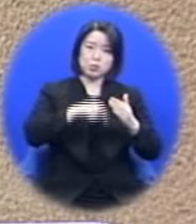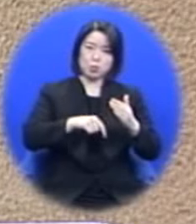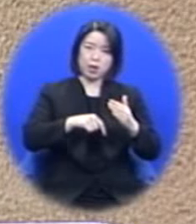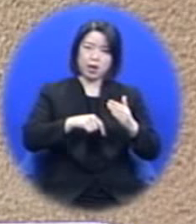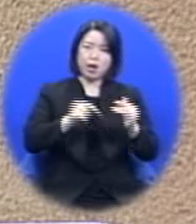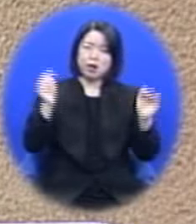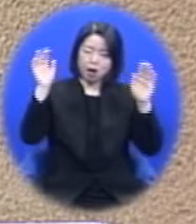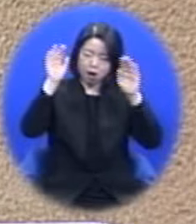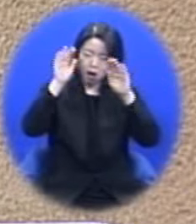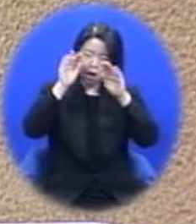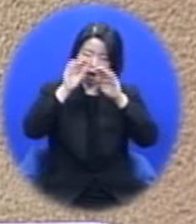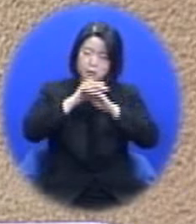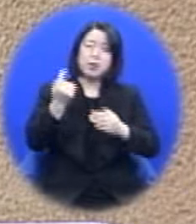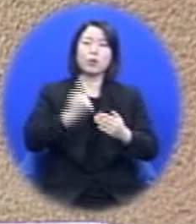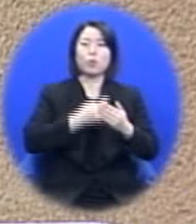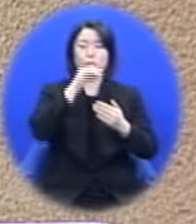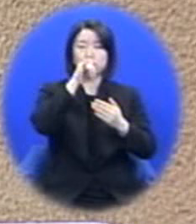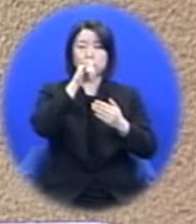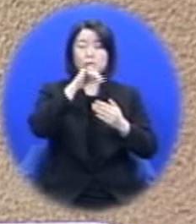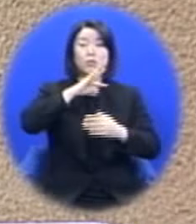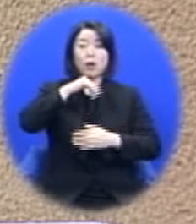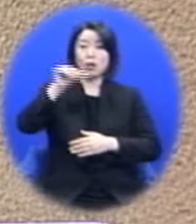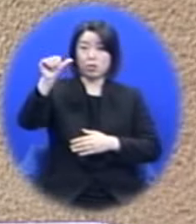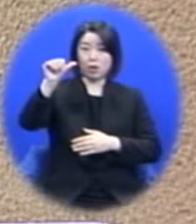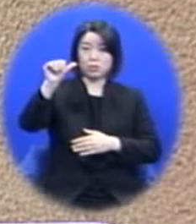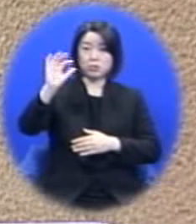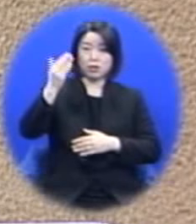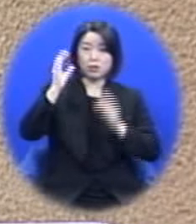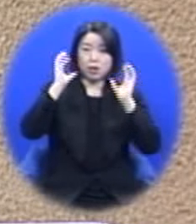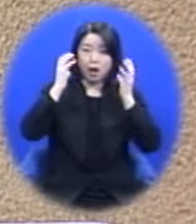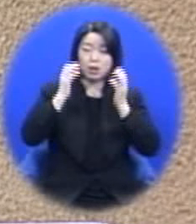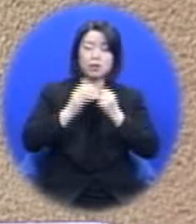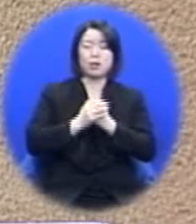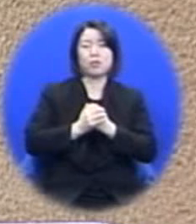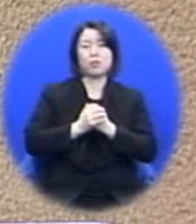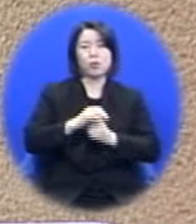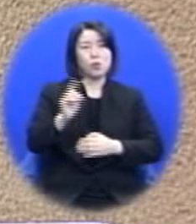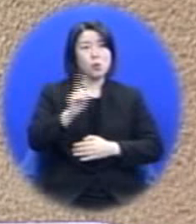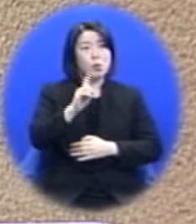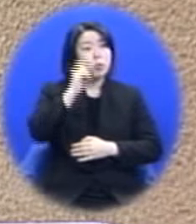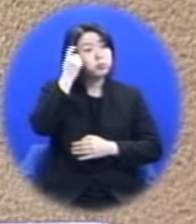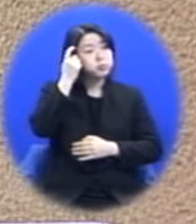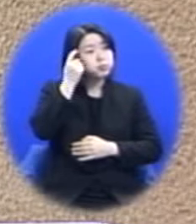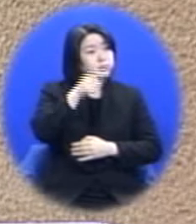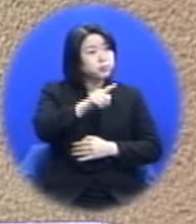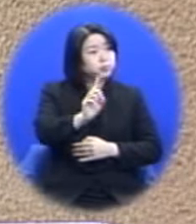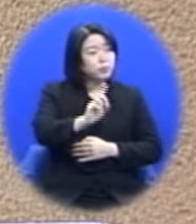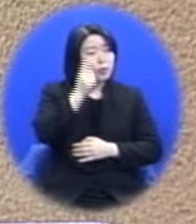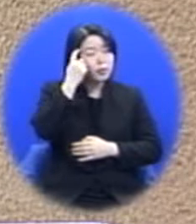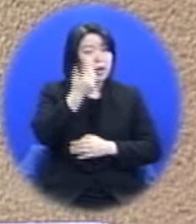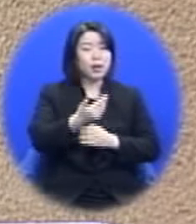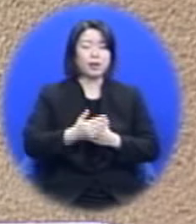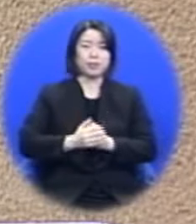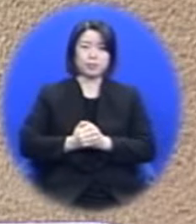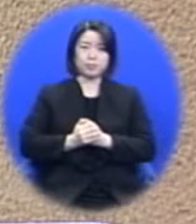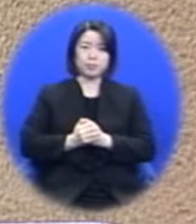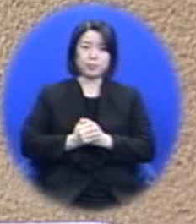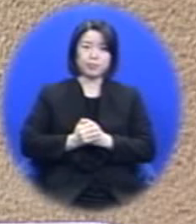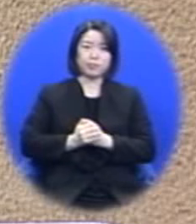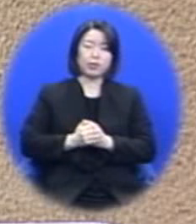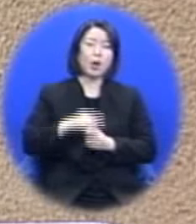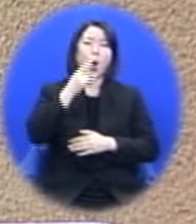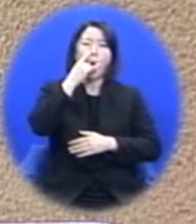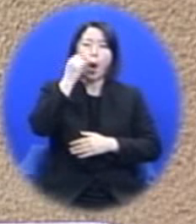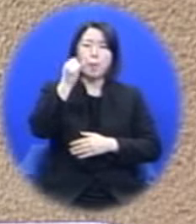게 있다는 거예요. 5살 된 아이가. 도대체 왜 그런 생각하느냐?